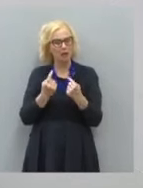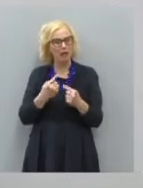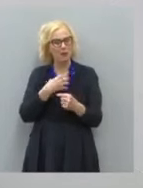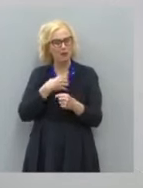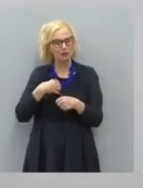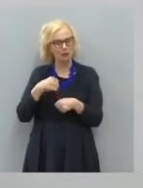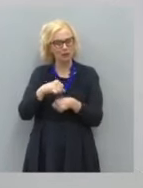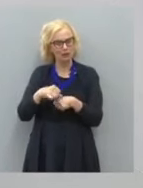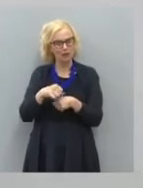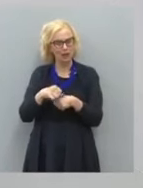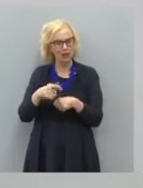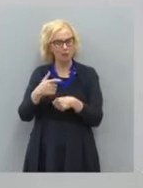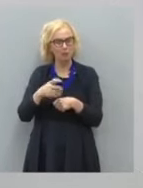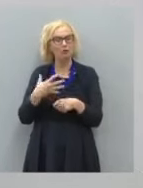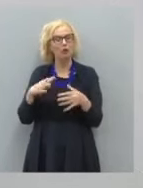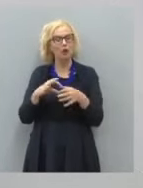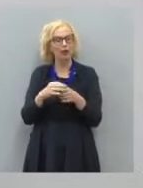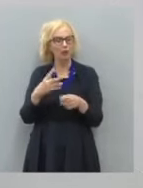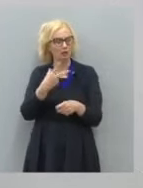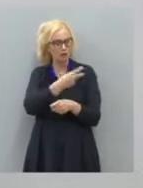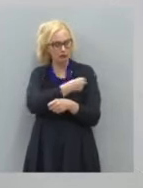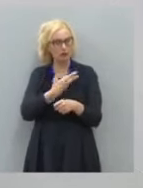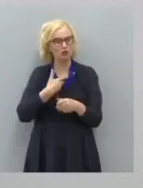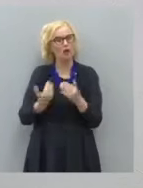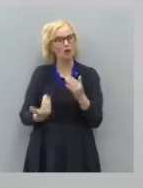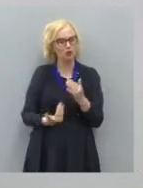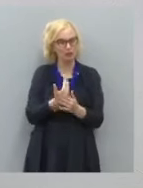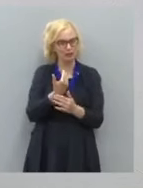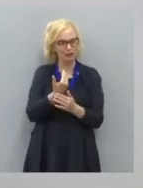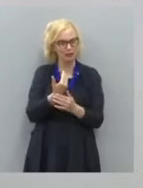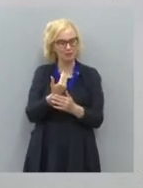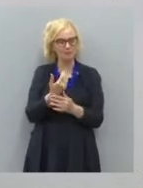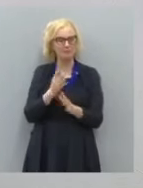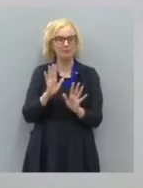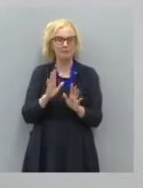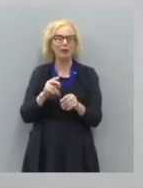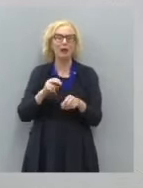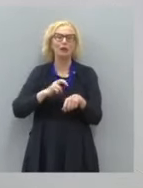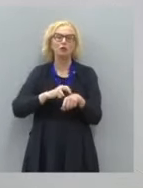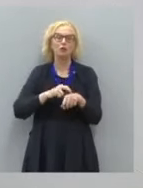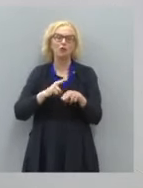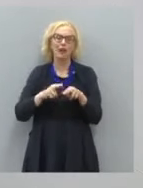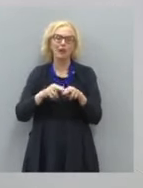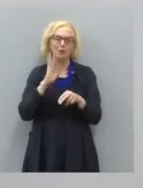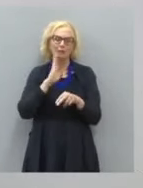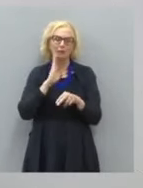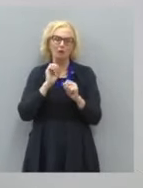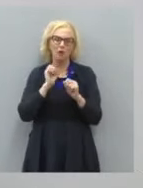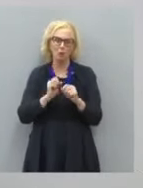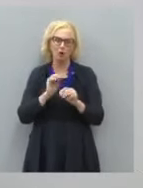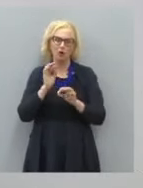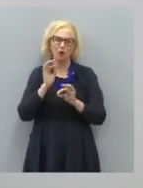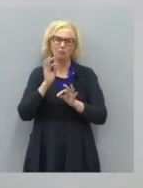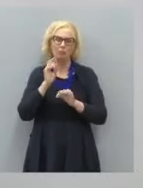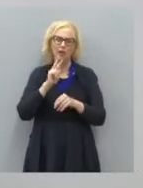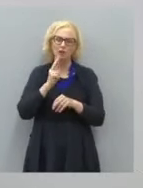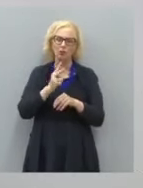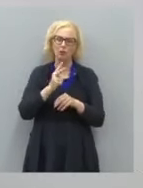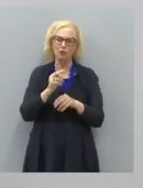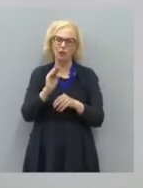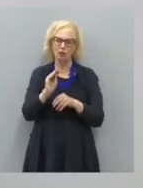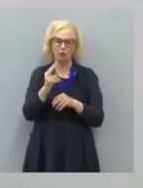vaccinazioni abbiamo un'altra notizia da darvi però nel frattempo chiederei a dottor ferro si risponde a questo paio di domande in